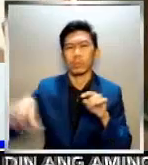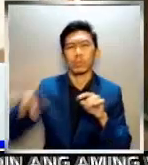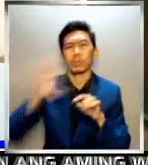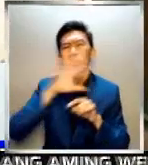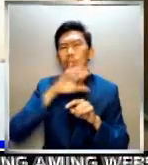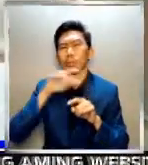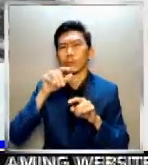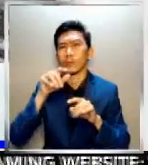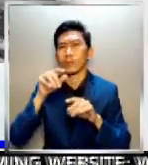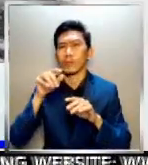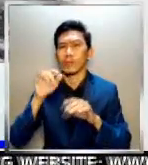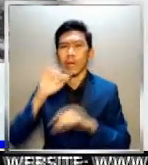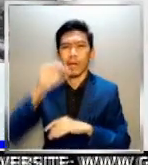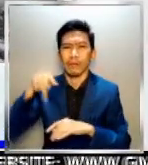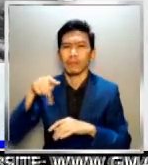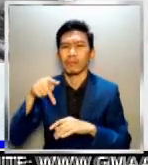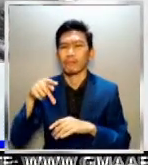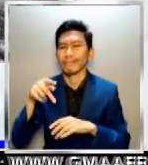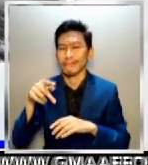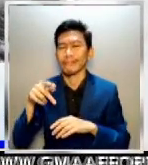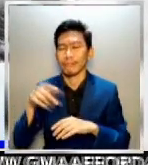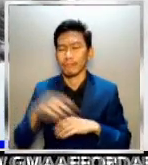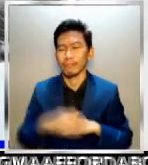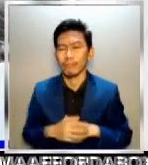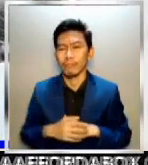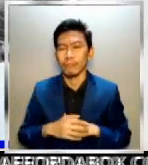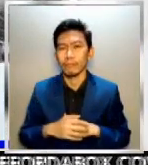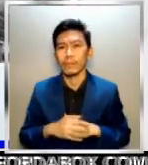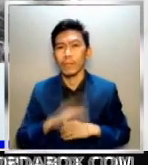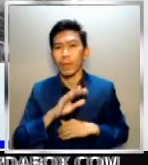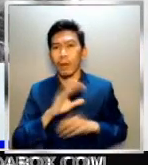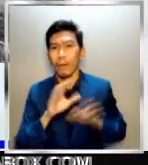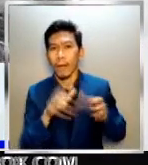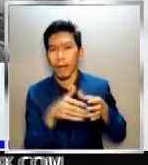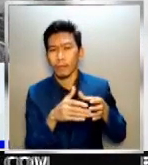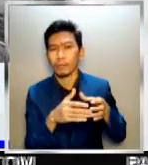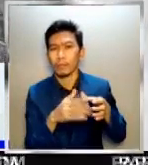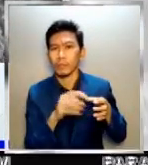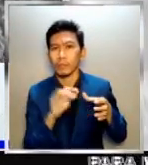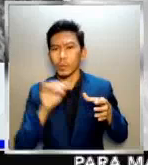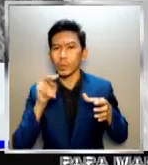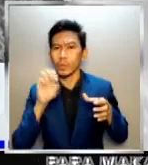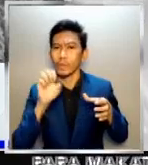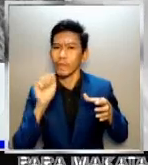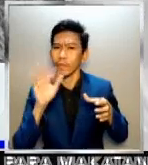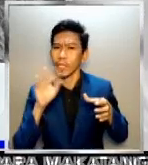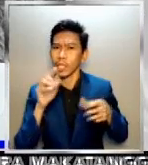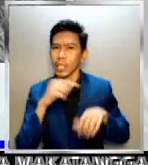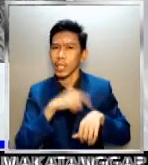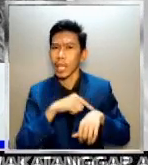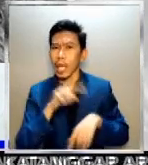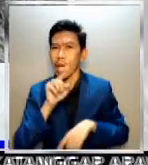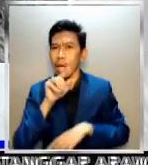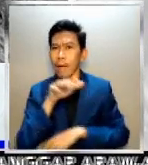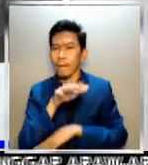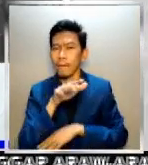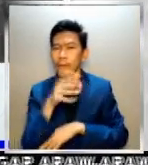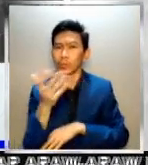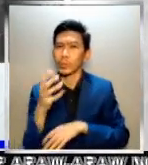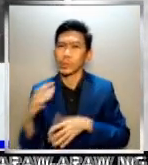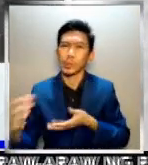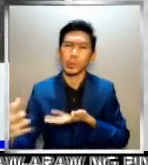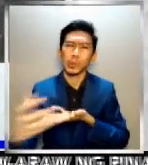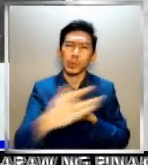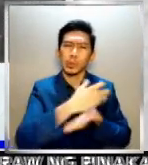katutubong mamayan. Ayon sa Karapatan Karaga, June 15, alauna ng hapon, habang nag-aani ng abaka, pinagbabaril daw ng